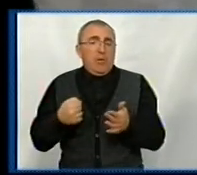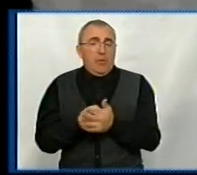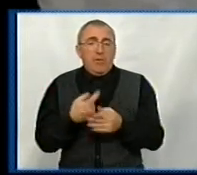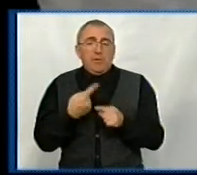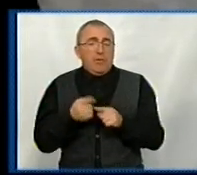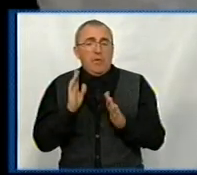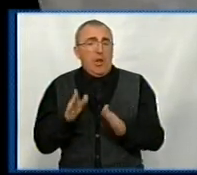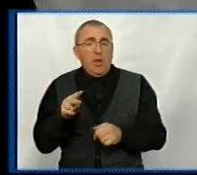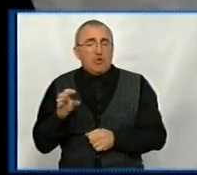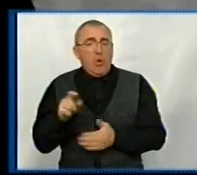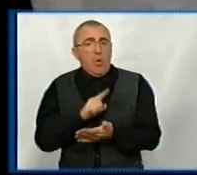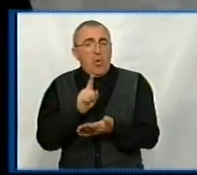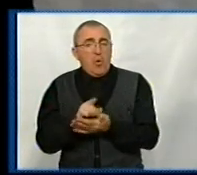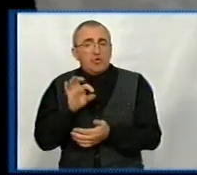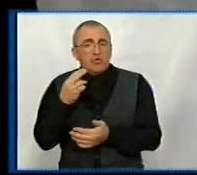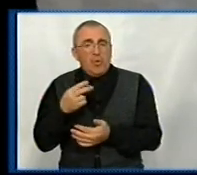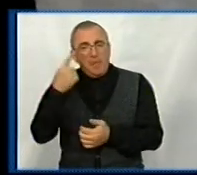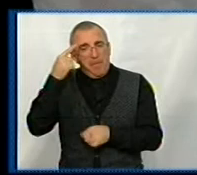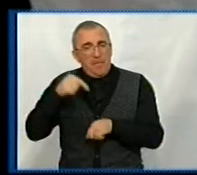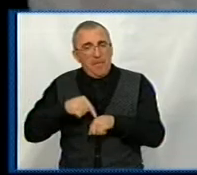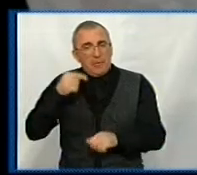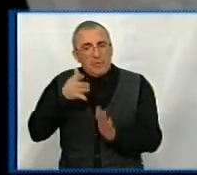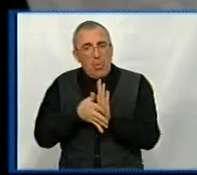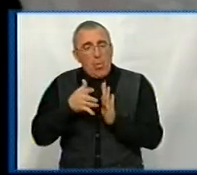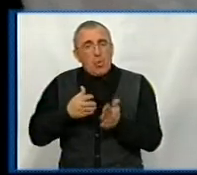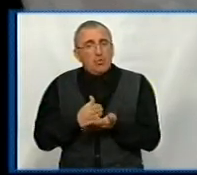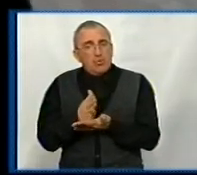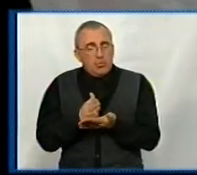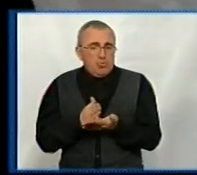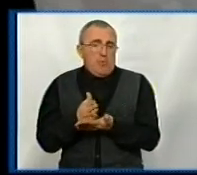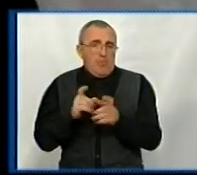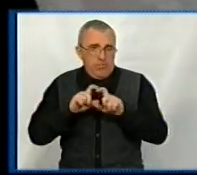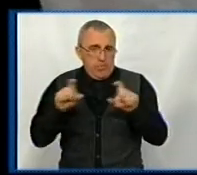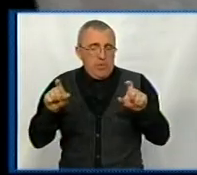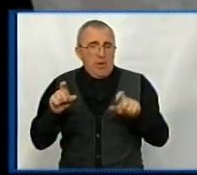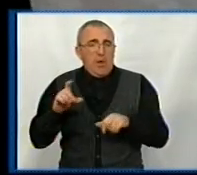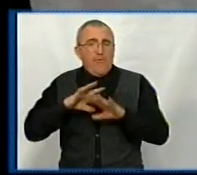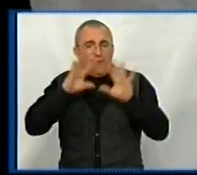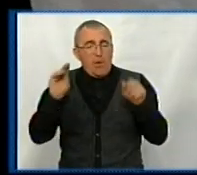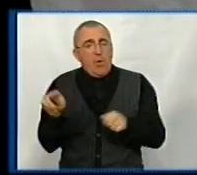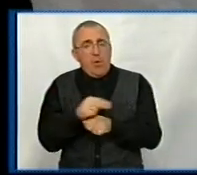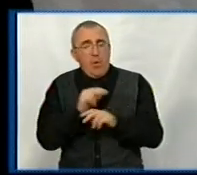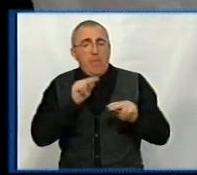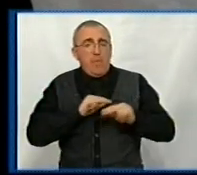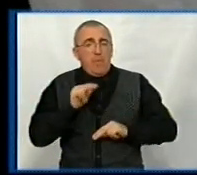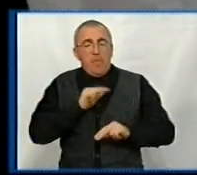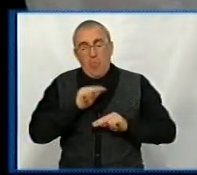лише обов'язки соціально-психологічної служби, а і взагалі виховна робота